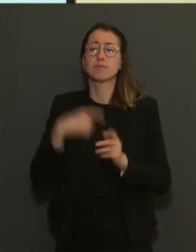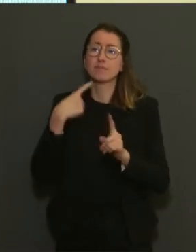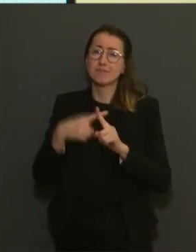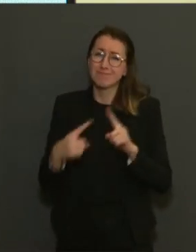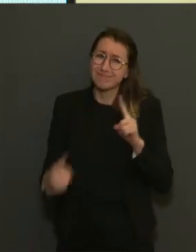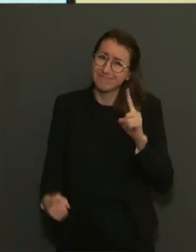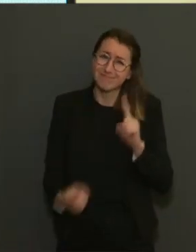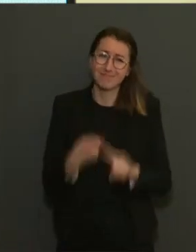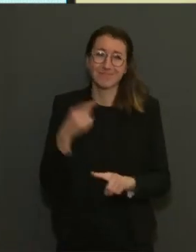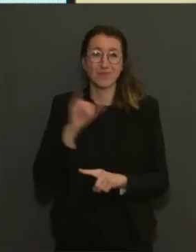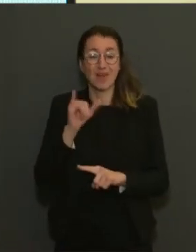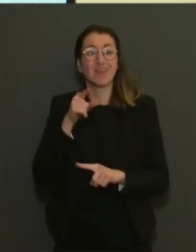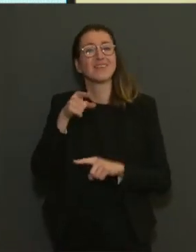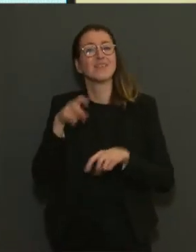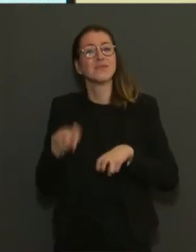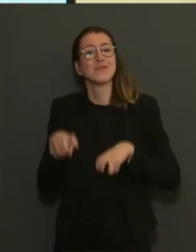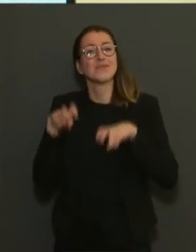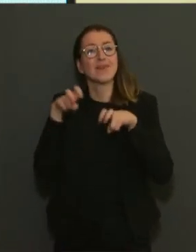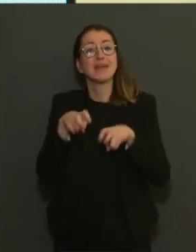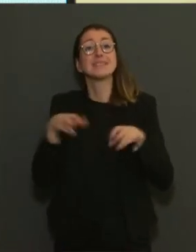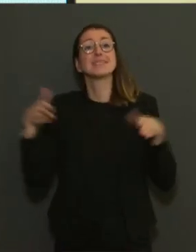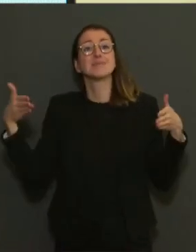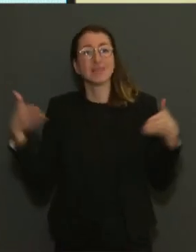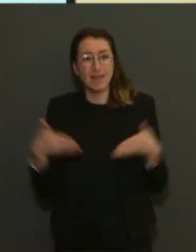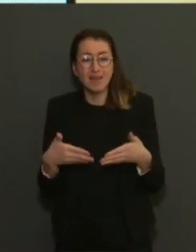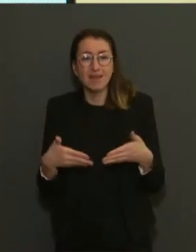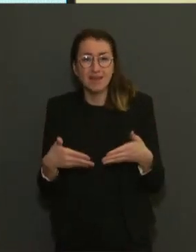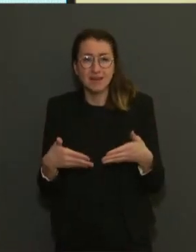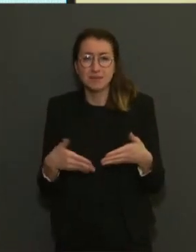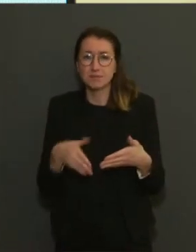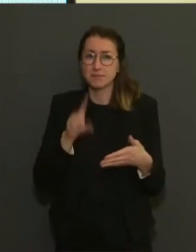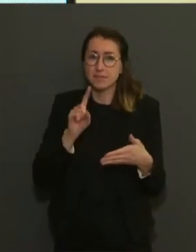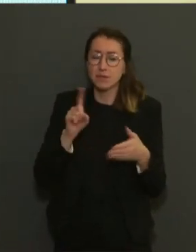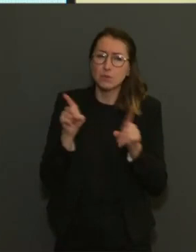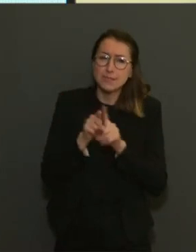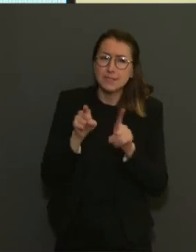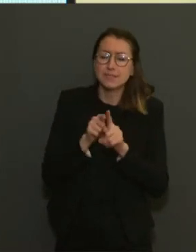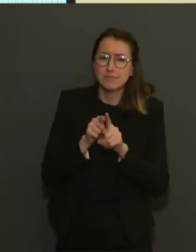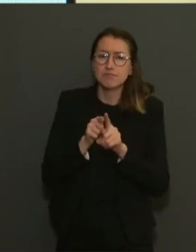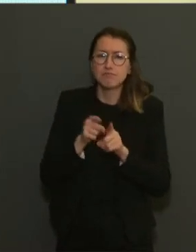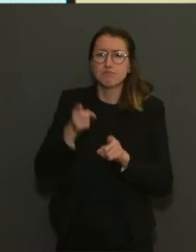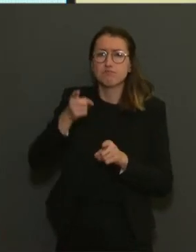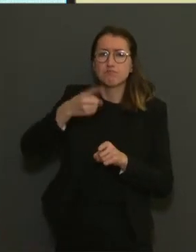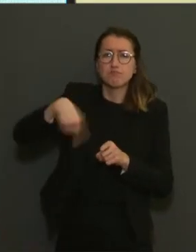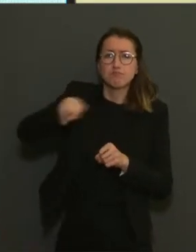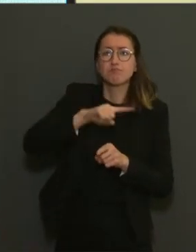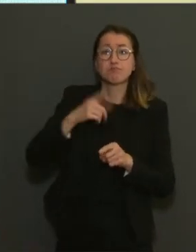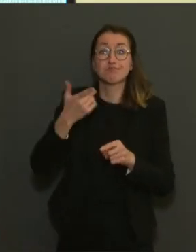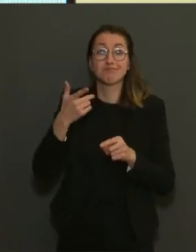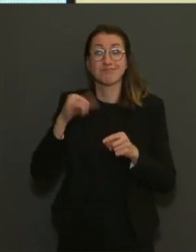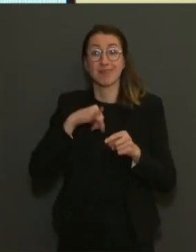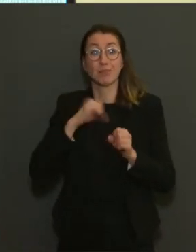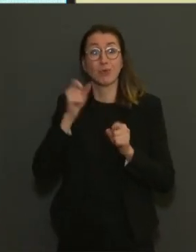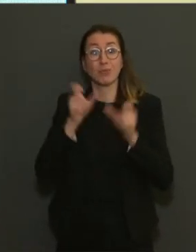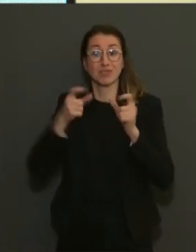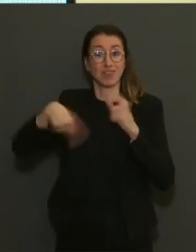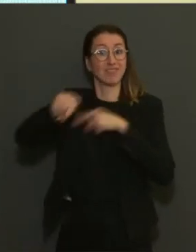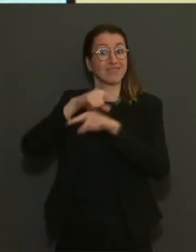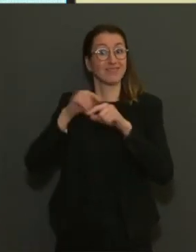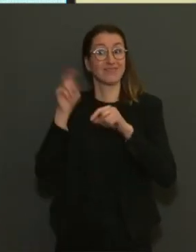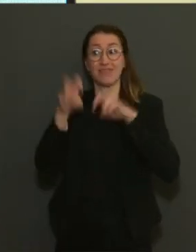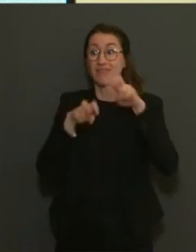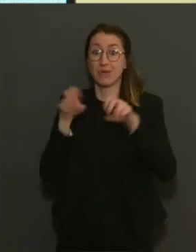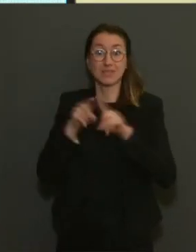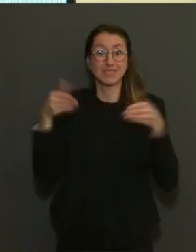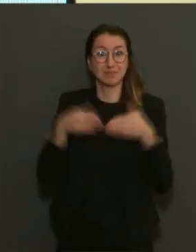visite elle-même, mais aussi lorsque il y a le rassemblement assez habituel après la visite au niveau